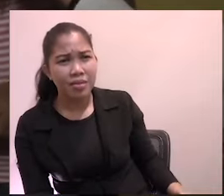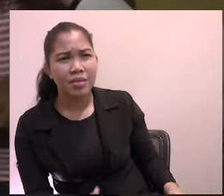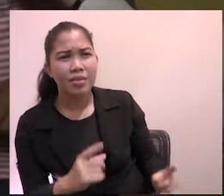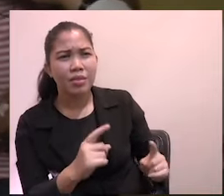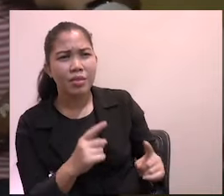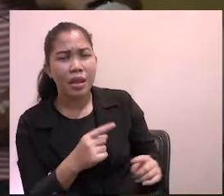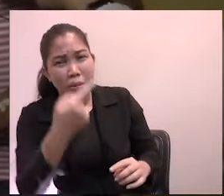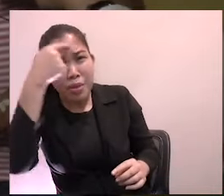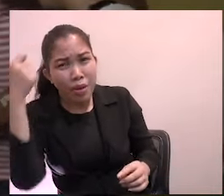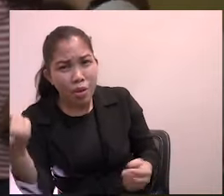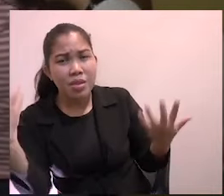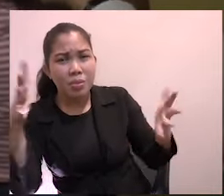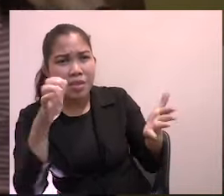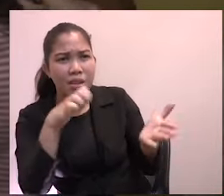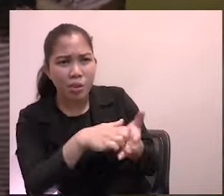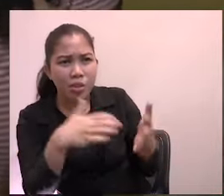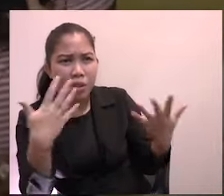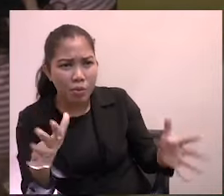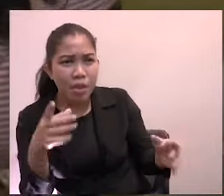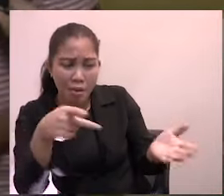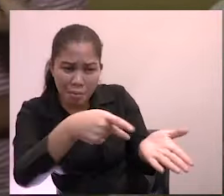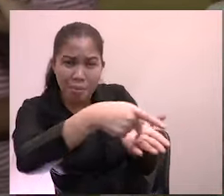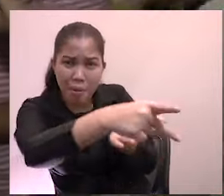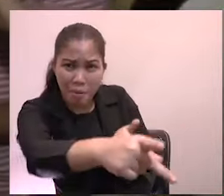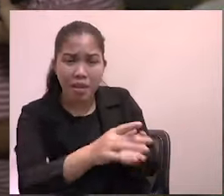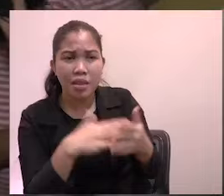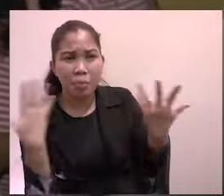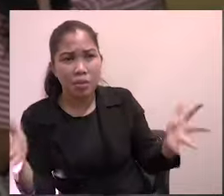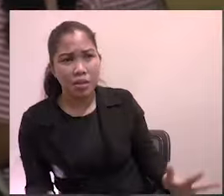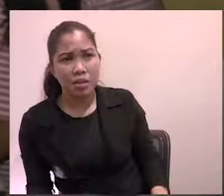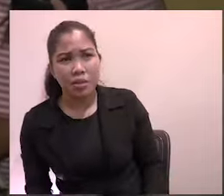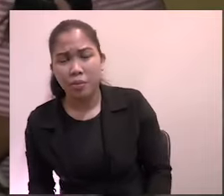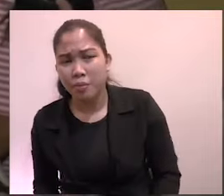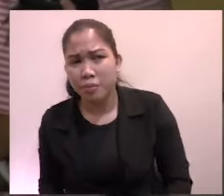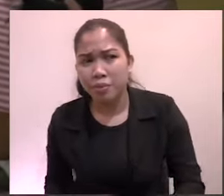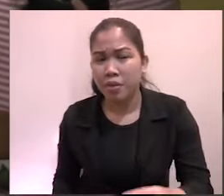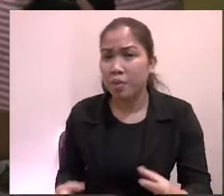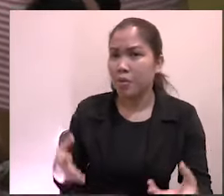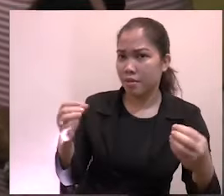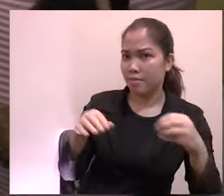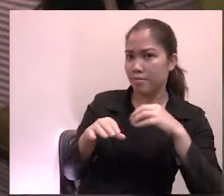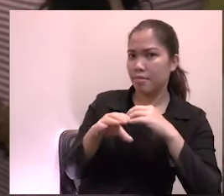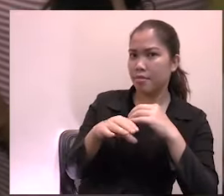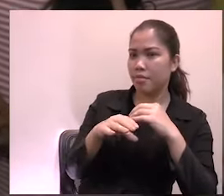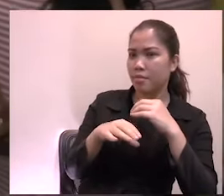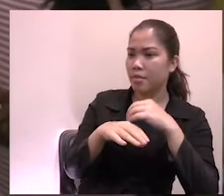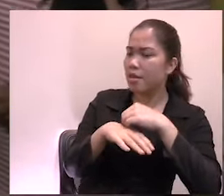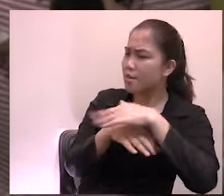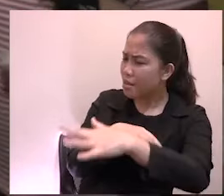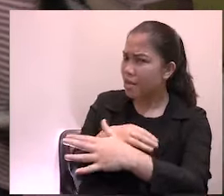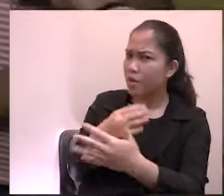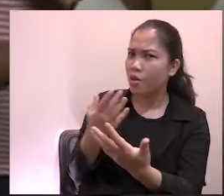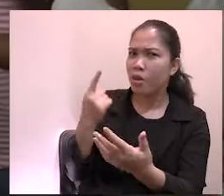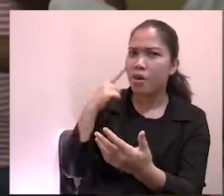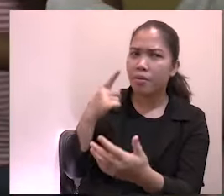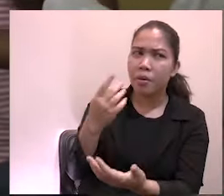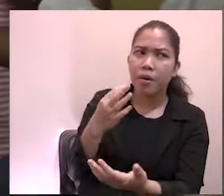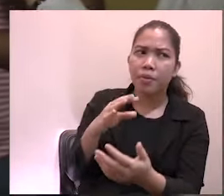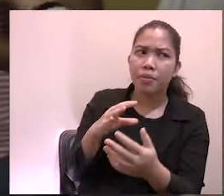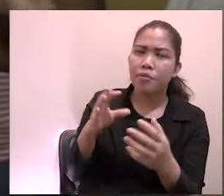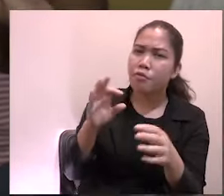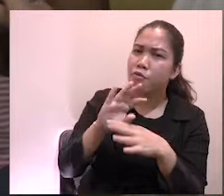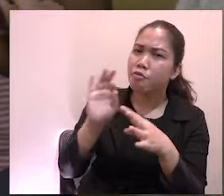Kasi pasok ka na. Si Andrea eh. Hindi mo pagbayad. Pumasok na sila. Pinadalhan namin ng buo. Pinadalhan ni Andrea ng buo para maka-enroll. Yun niya. Pasok ka na yun.